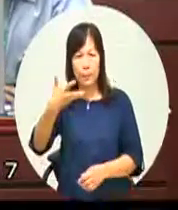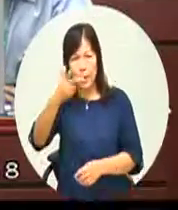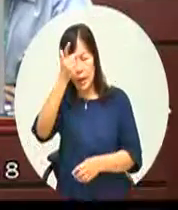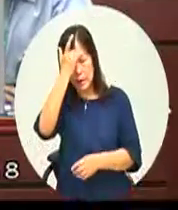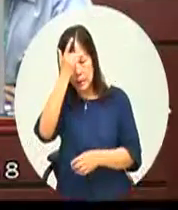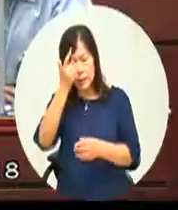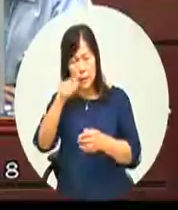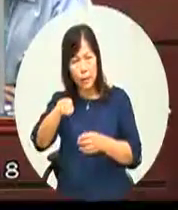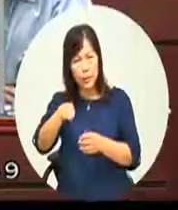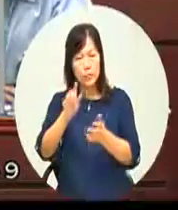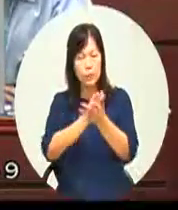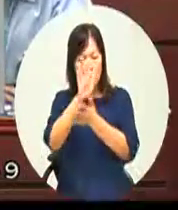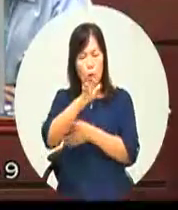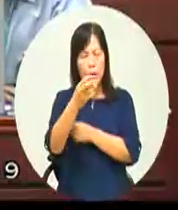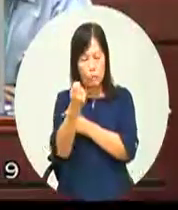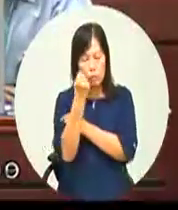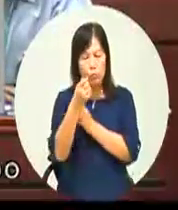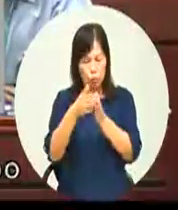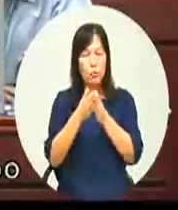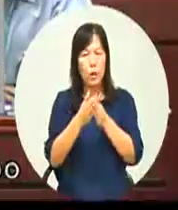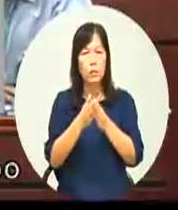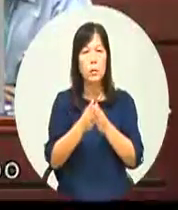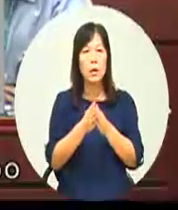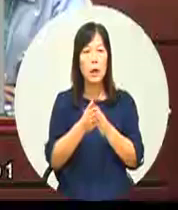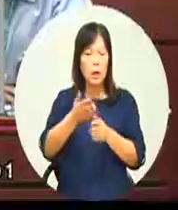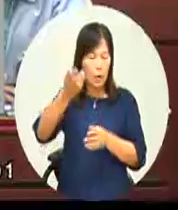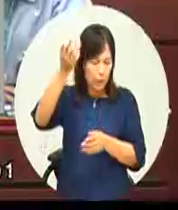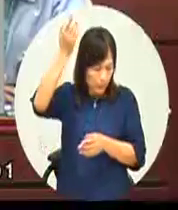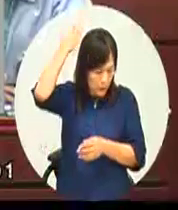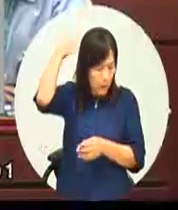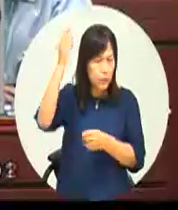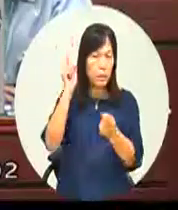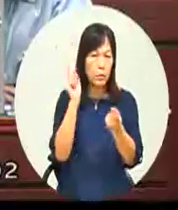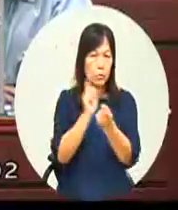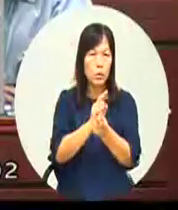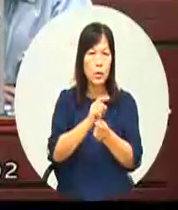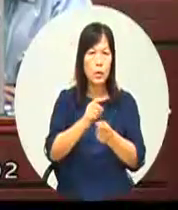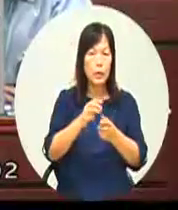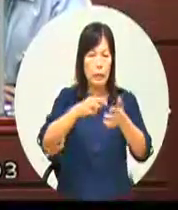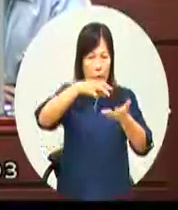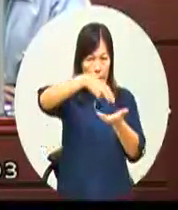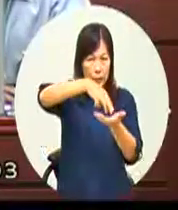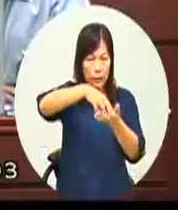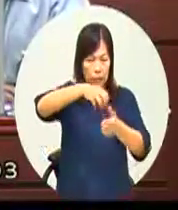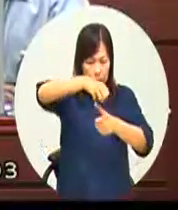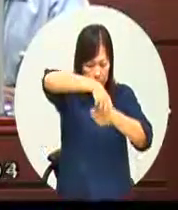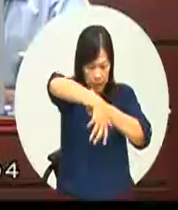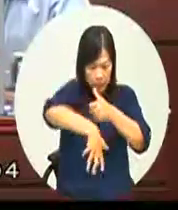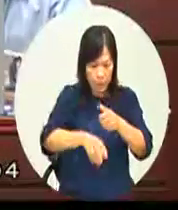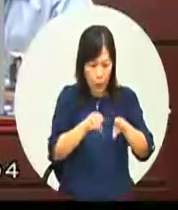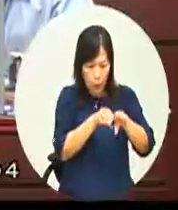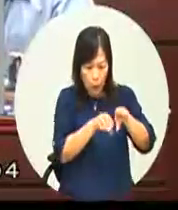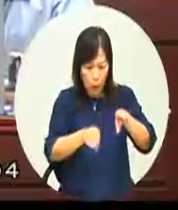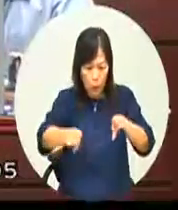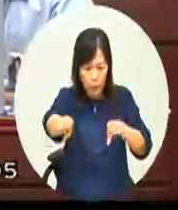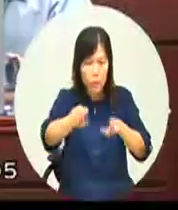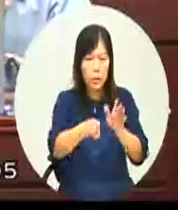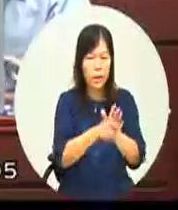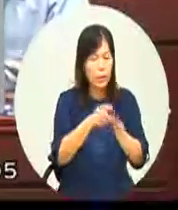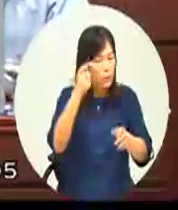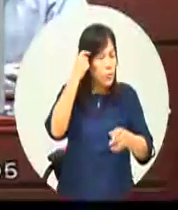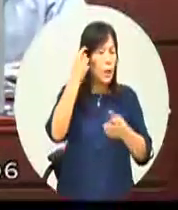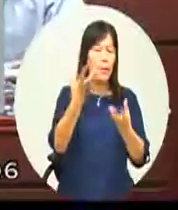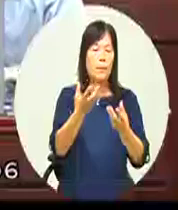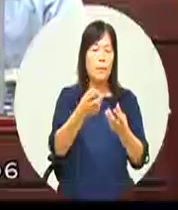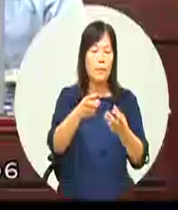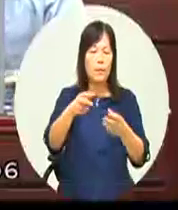后面现在我们在努力的。那过去对于整个顶金系统交流道的思考是没有那个八德